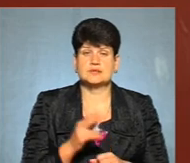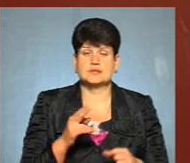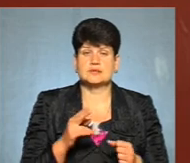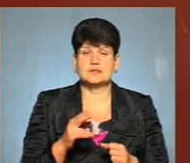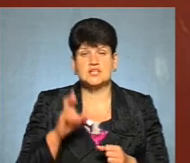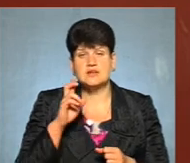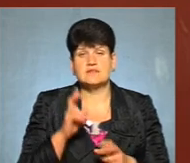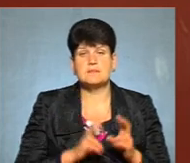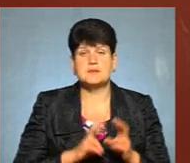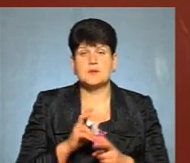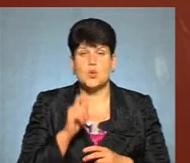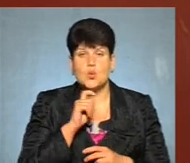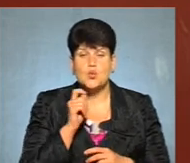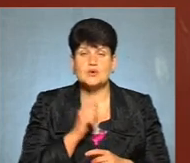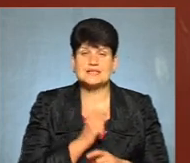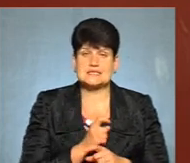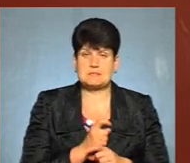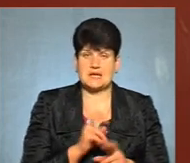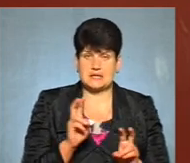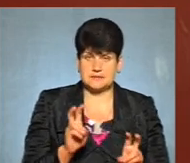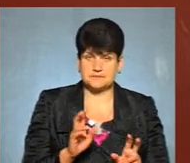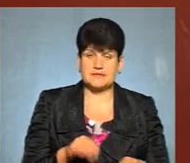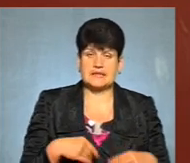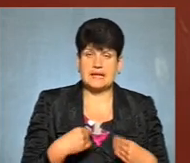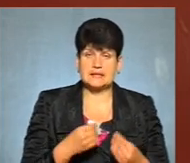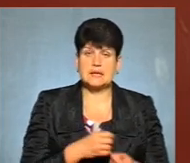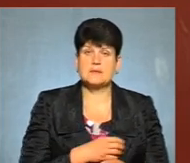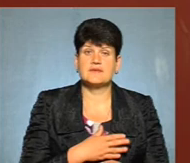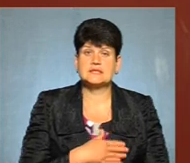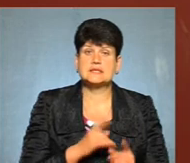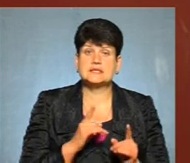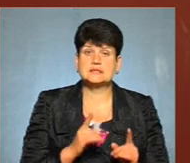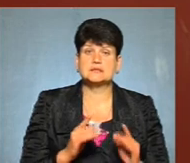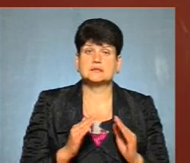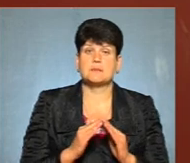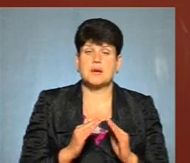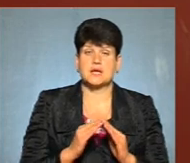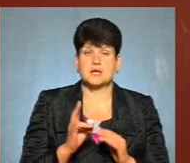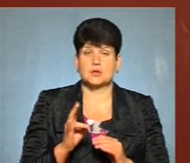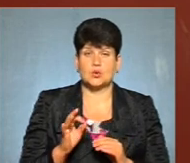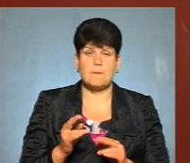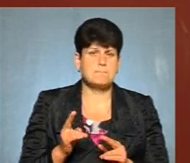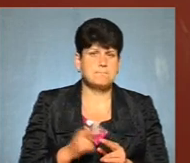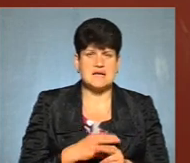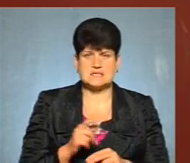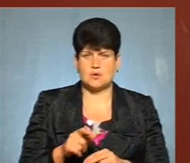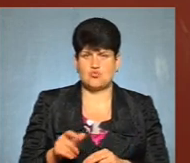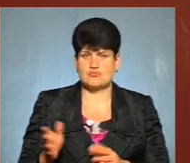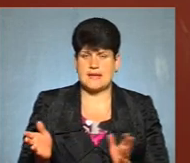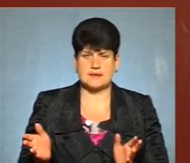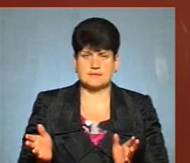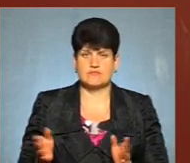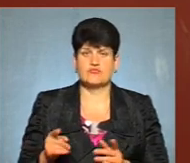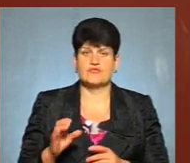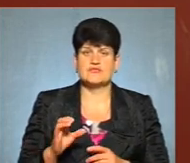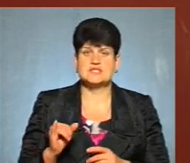«Укрспирт», дати на приватизацію тільки нерухомість, майно, без людей. Вони в